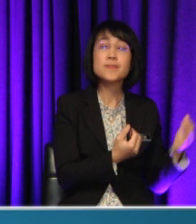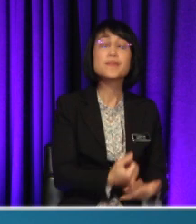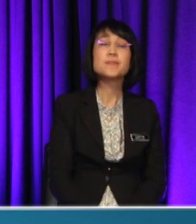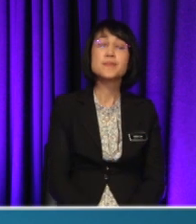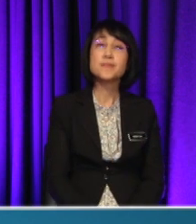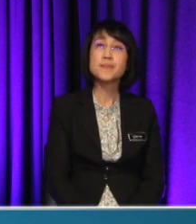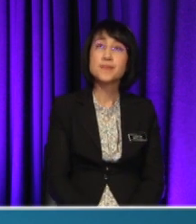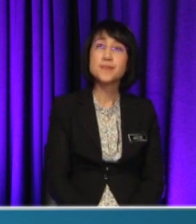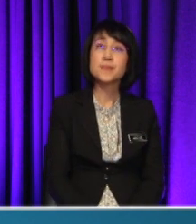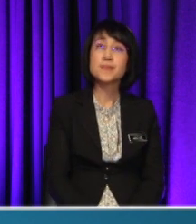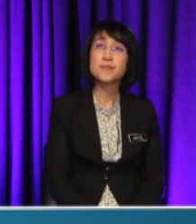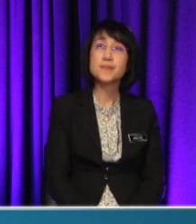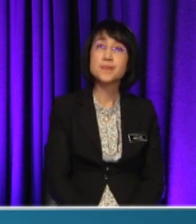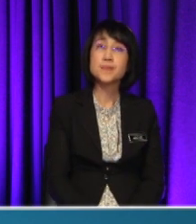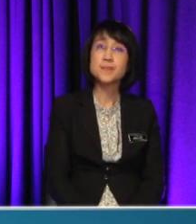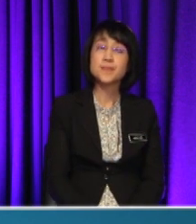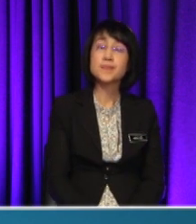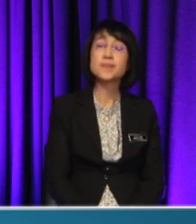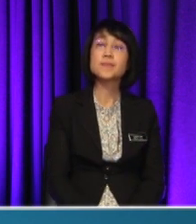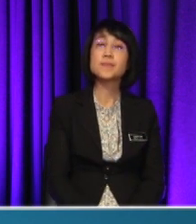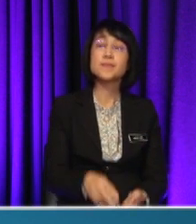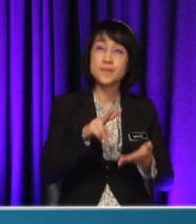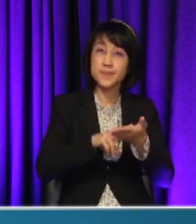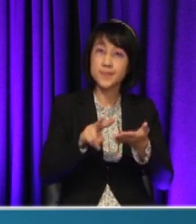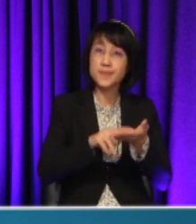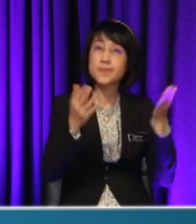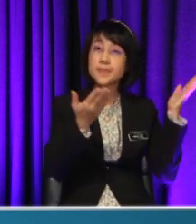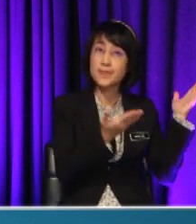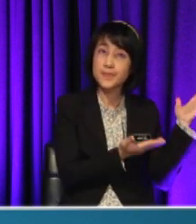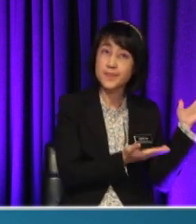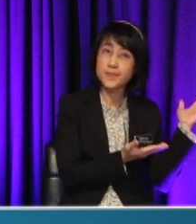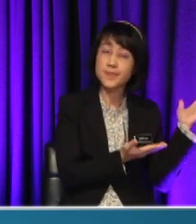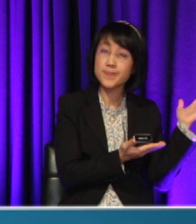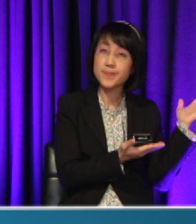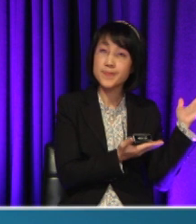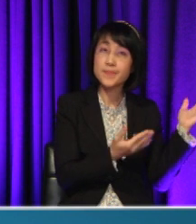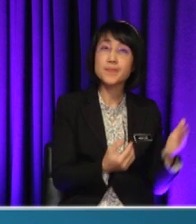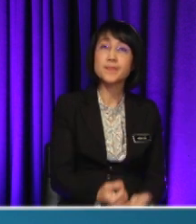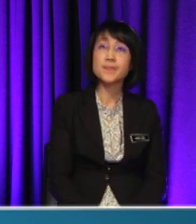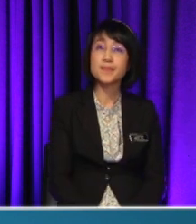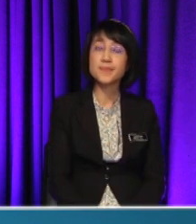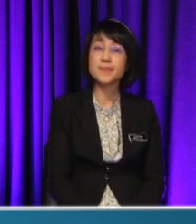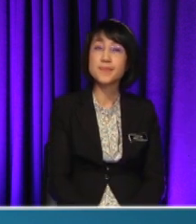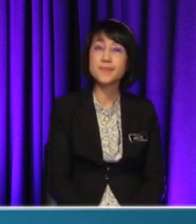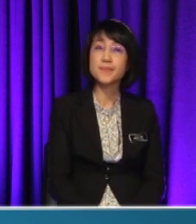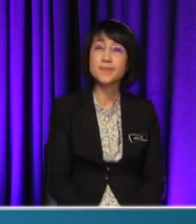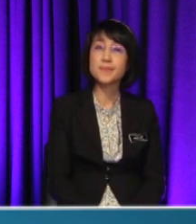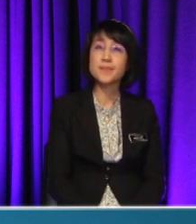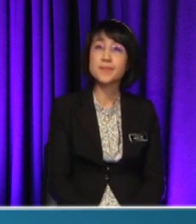dalam kurungan barang dot quantity darat dengan barang harga seunet